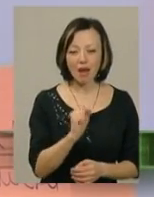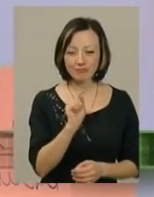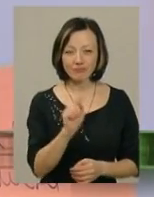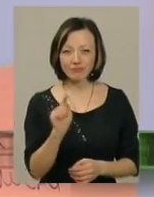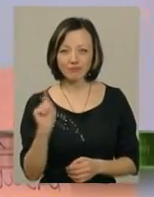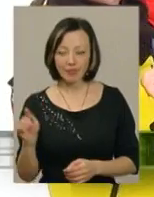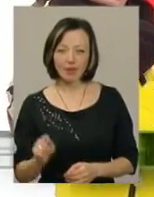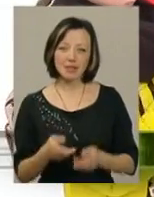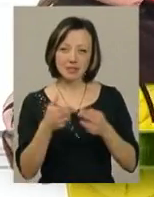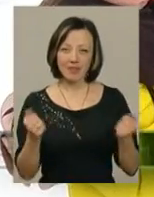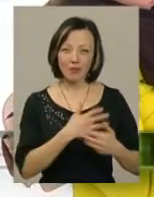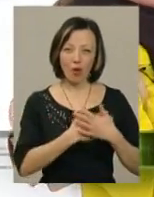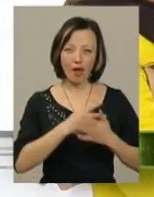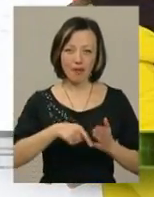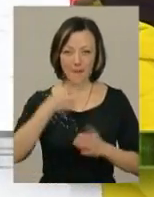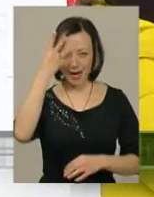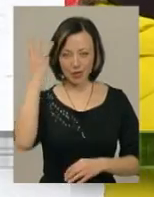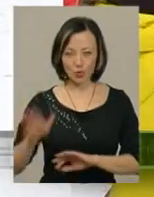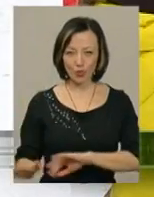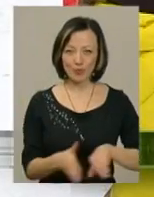центру зізнавались у коханні Хмельницькому.